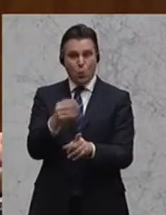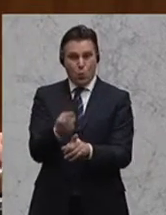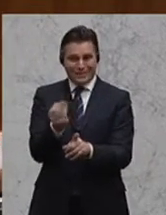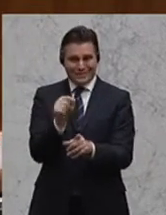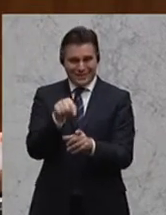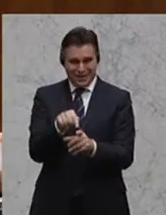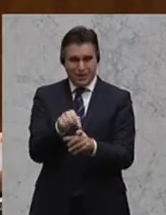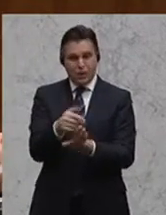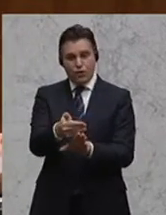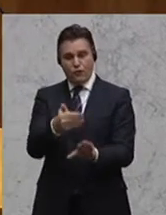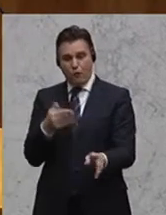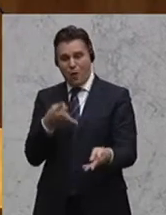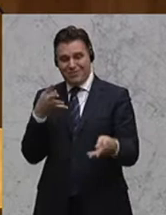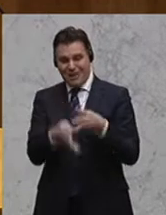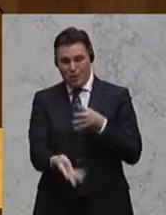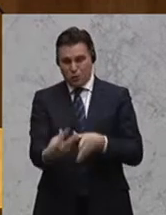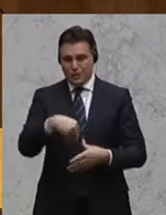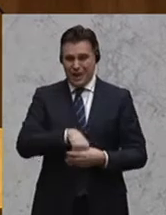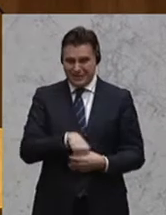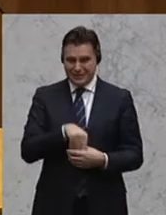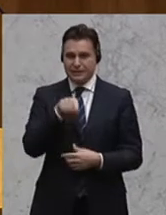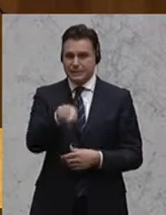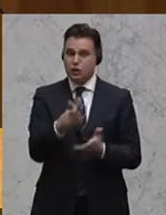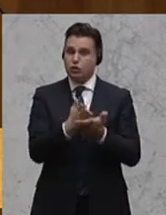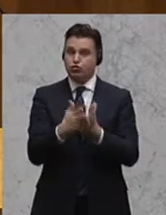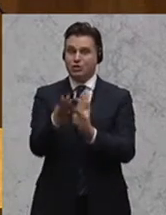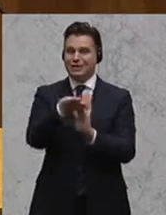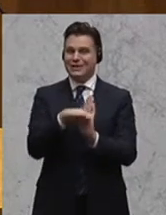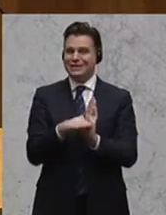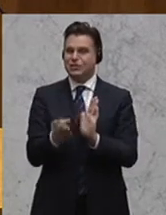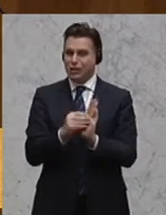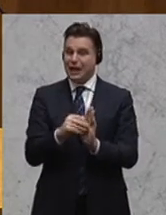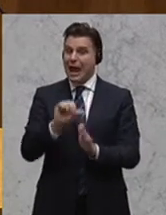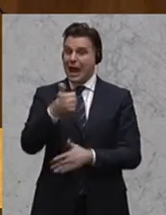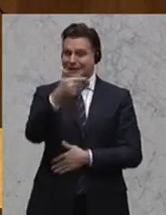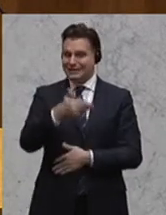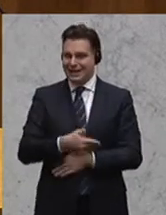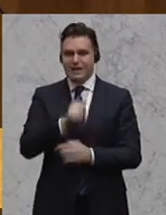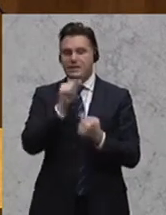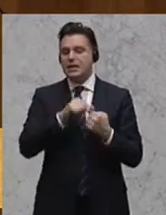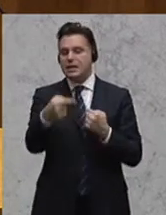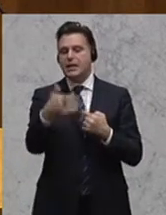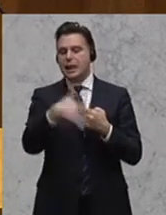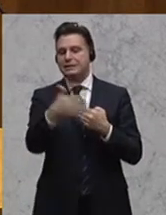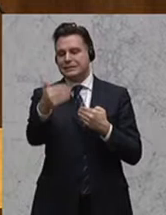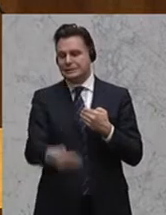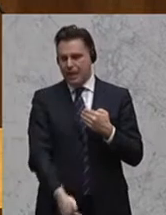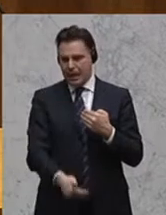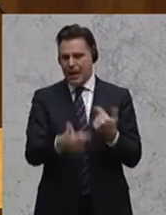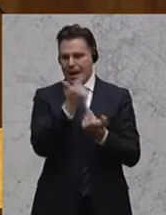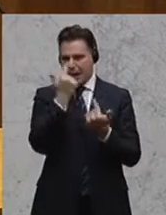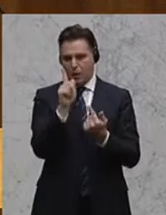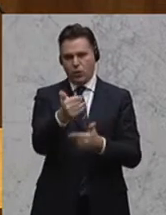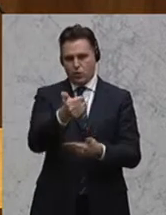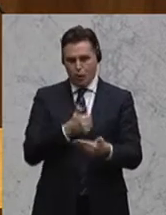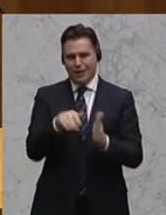dieser Präimplantationsdiagnostik in den Gesetzestext hineingeschrieben. Vorne, nicht in den erläuternden Bemerkungen oder irgendwo,